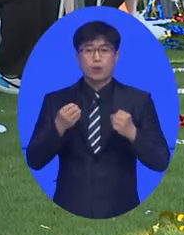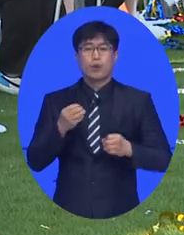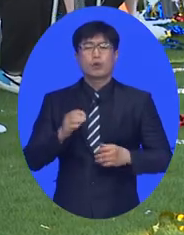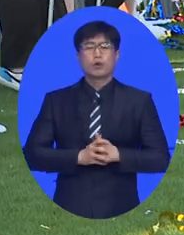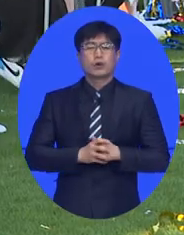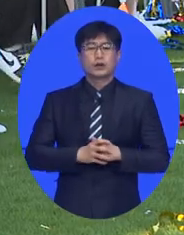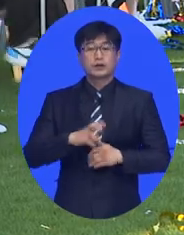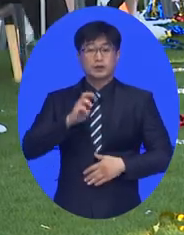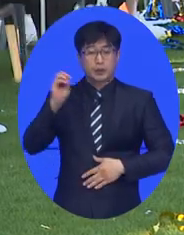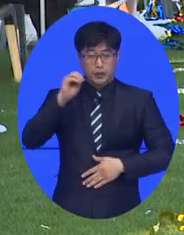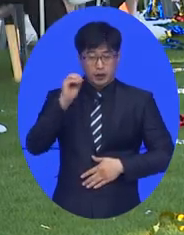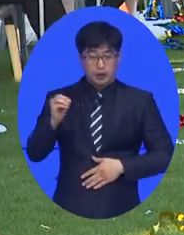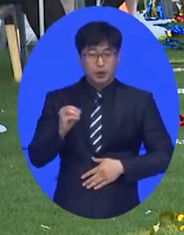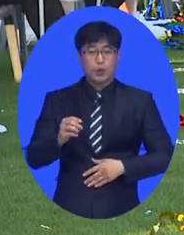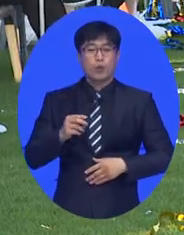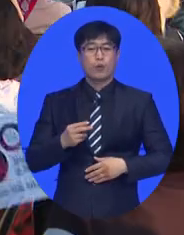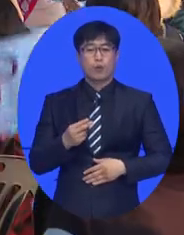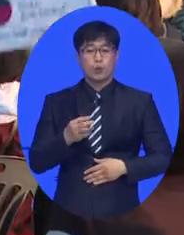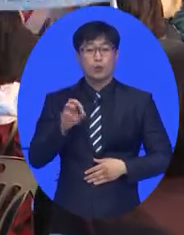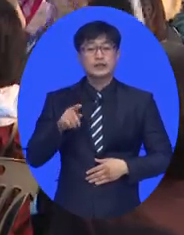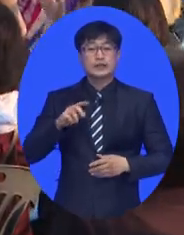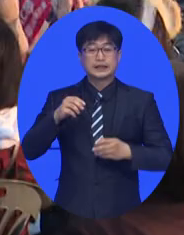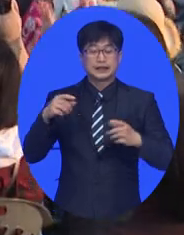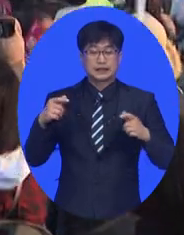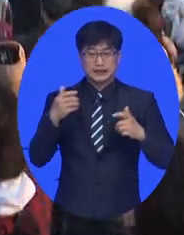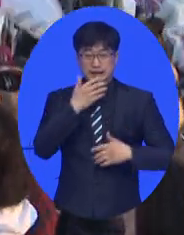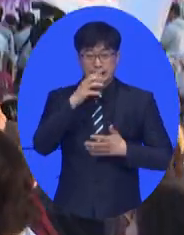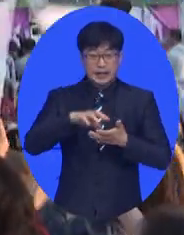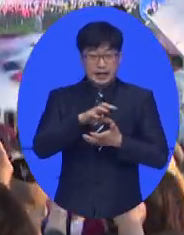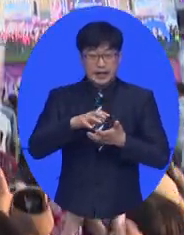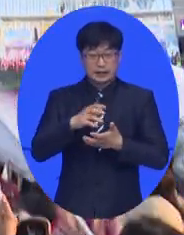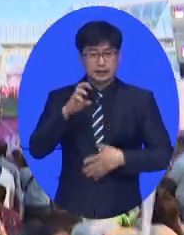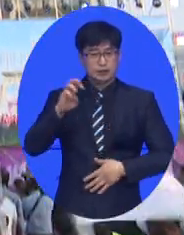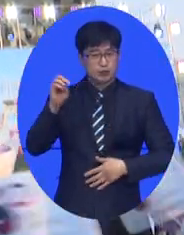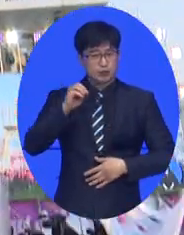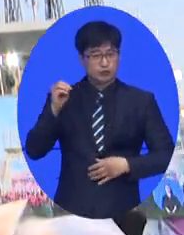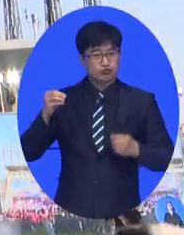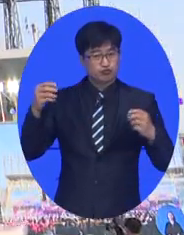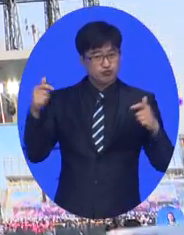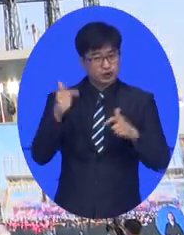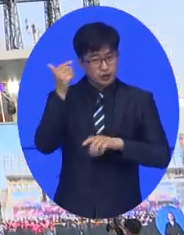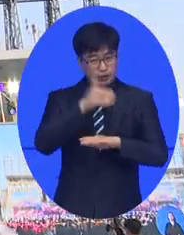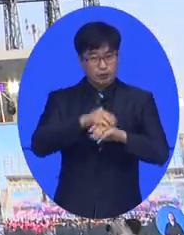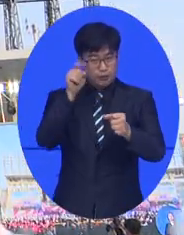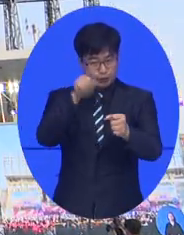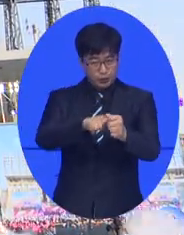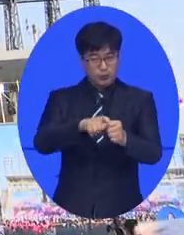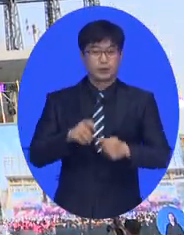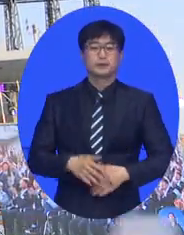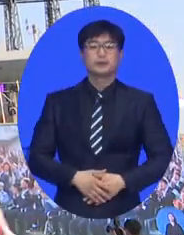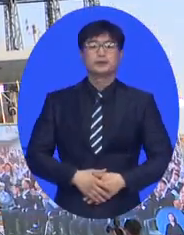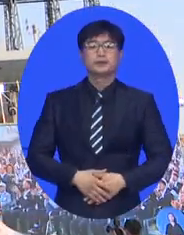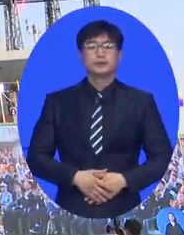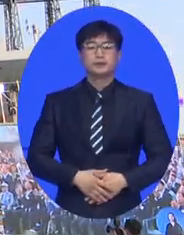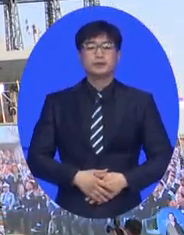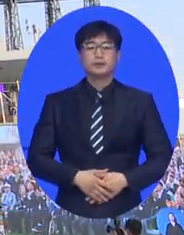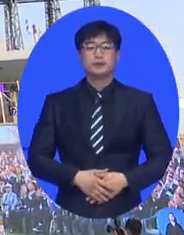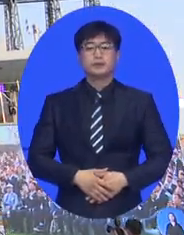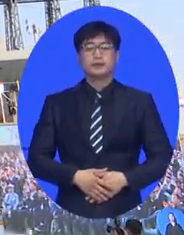30%, 온실가스 40% 감축을 달성하겠다는 목표입니다. 경기CTV 최창순입니다.